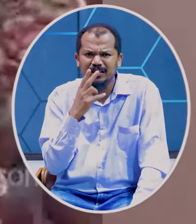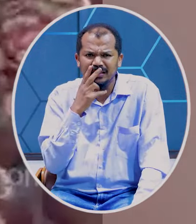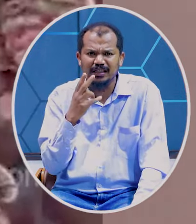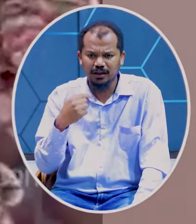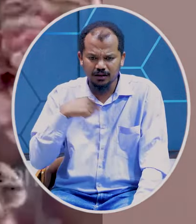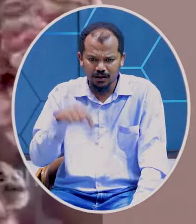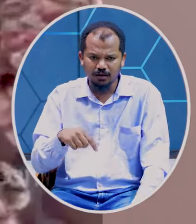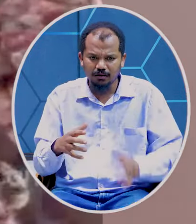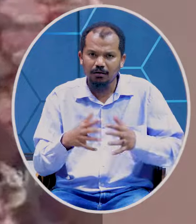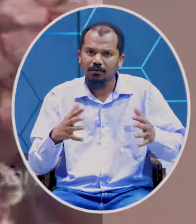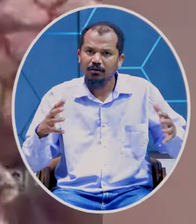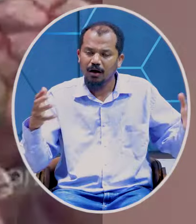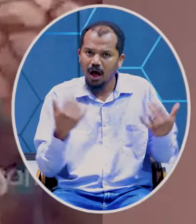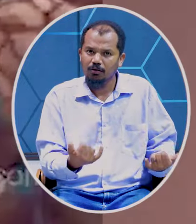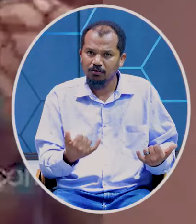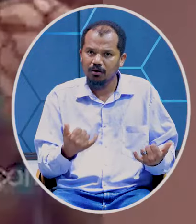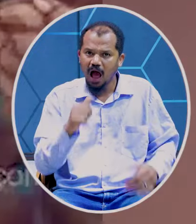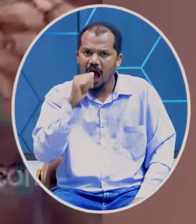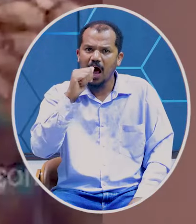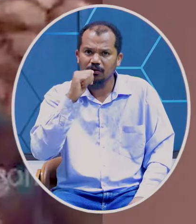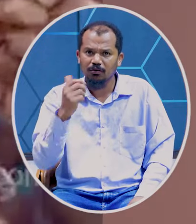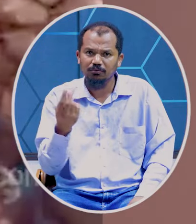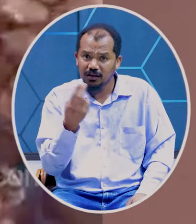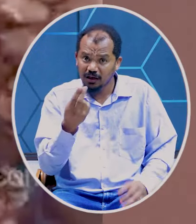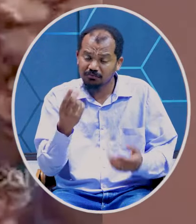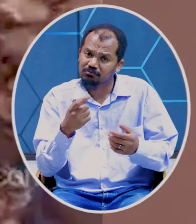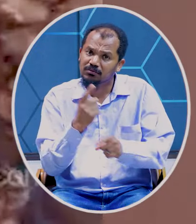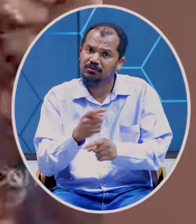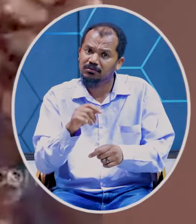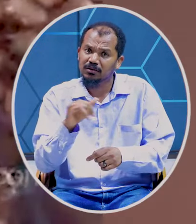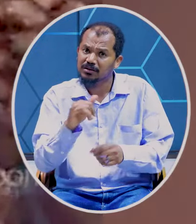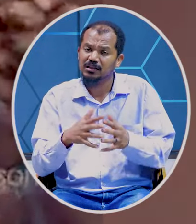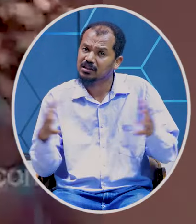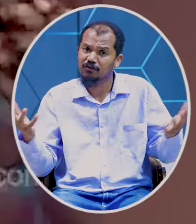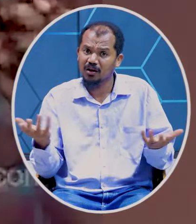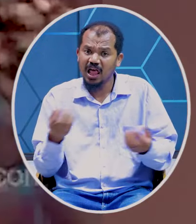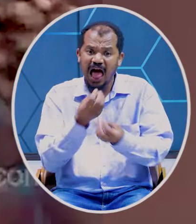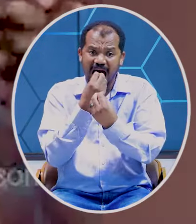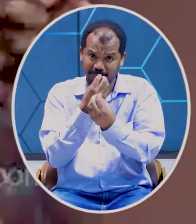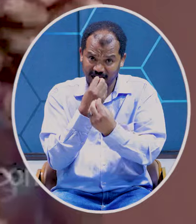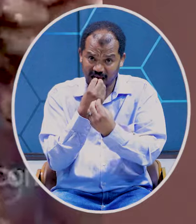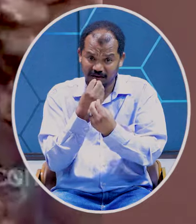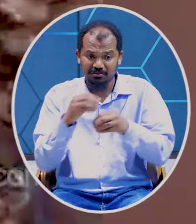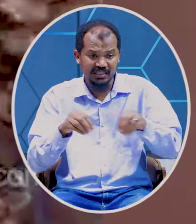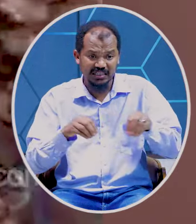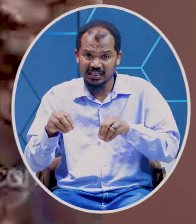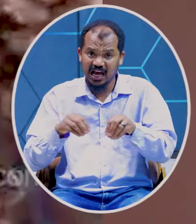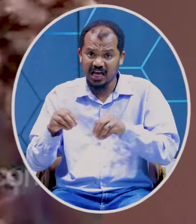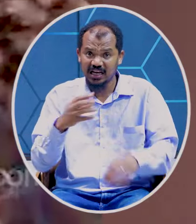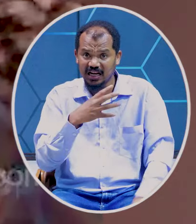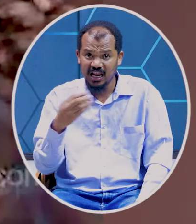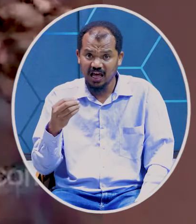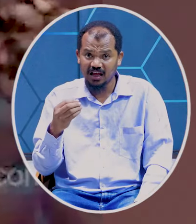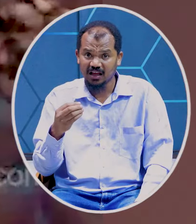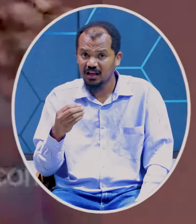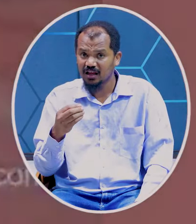ሲጋራ እኛ ሀገር ላይ ግን እየሰፋ መጥቷል አልኮል መጠቀም በዛው ልክና እነዚህ ነገሮች አመጋገብ እንቅስቃሴ